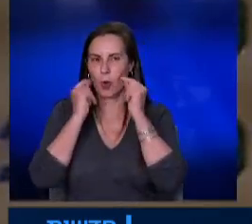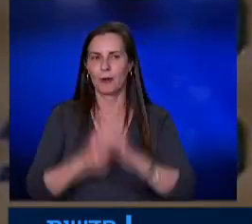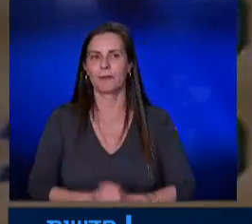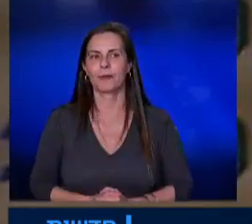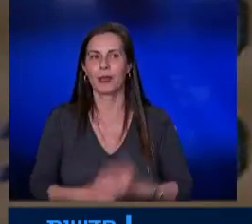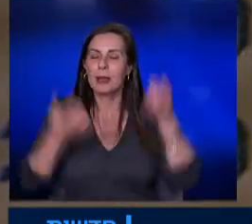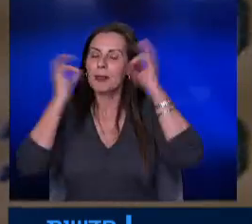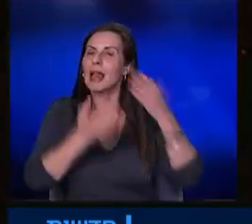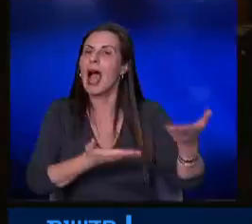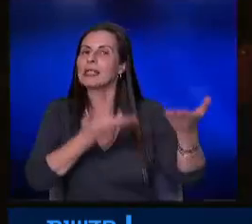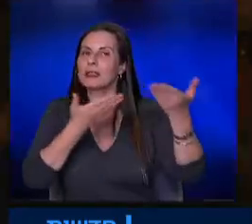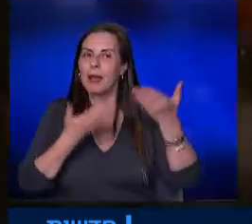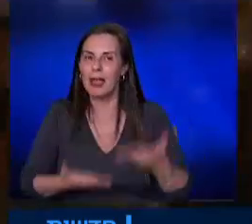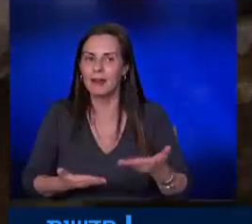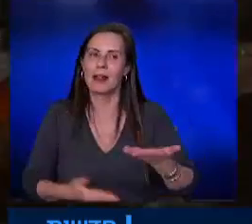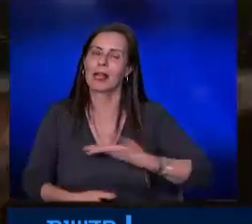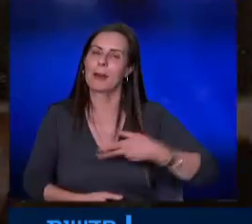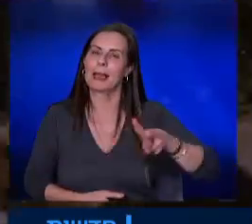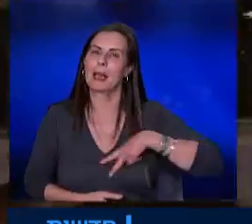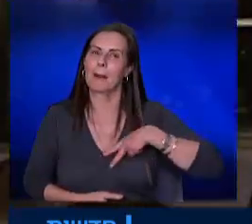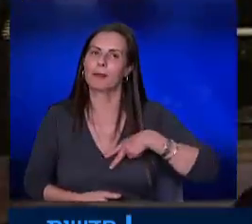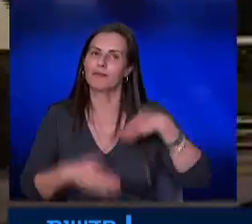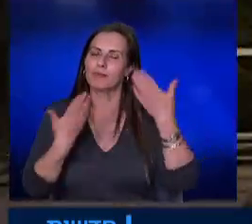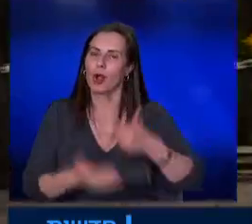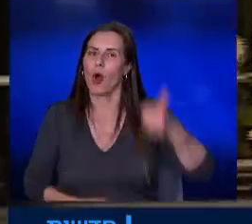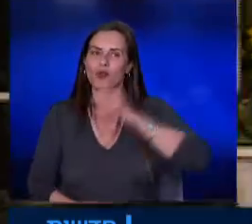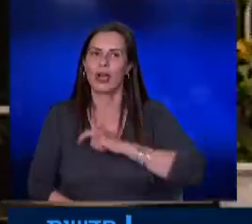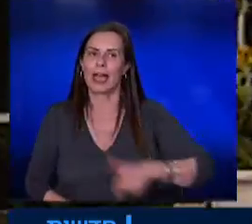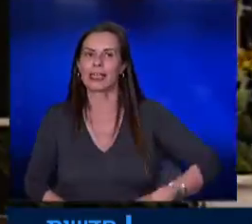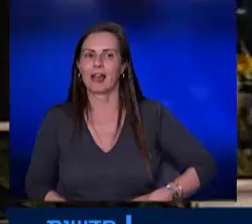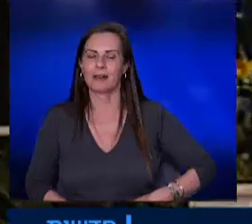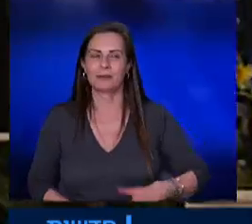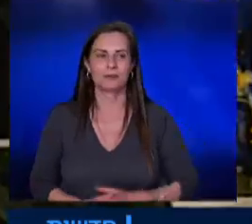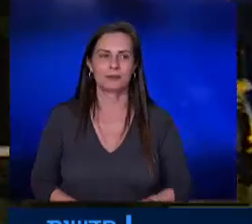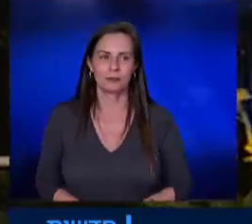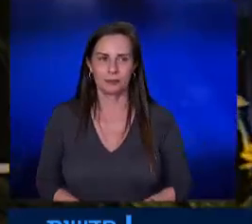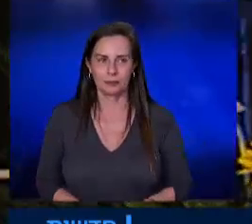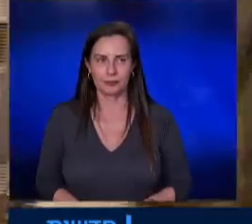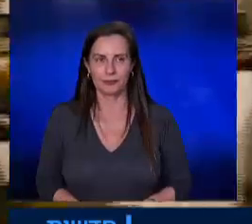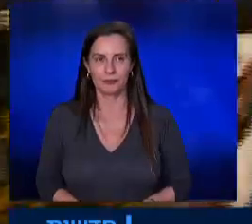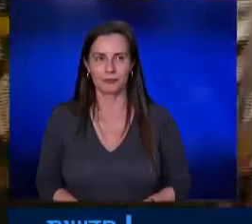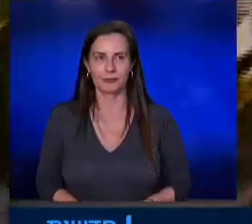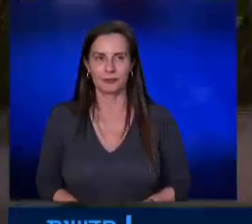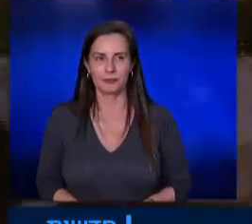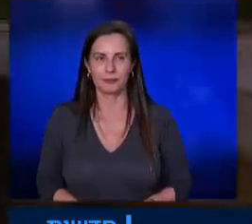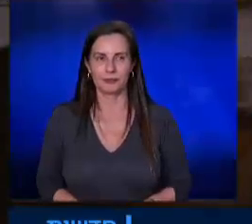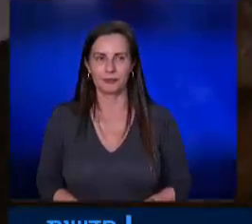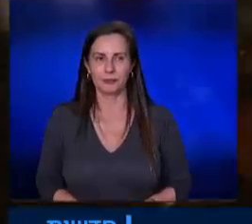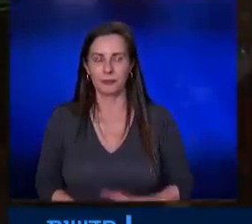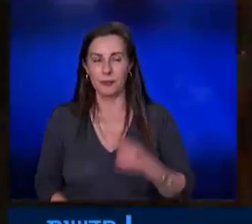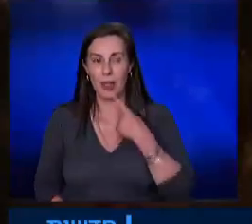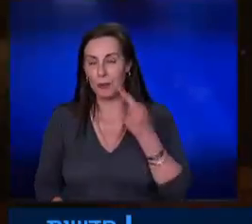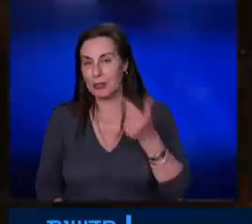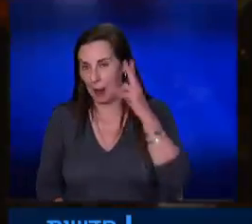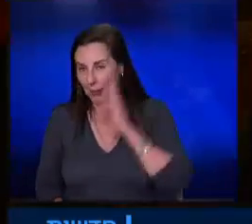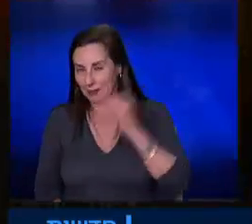אני מתכבד להזמין את עמוס בידרמן לקבל את הפרס מדי ראש העירייה, מר רון חולדאי. אמרו שהם קצת